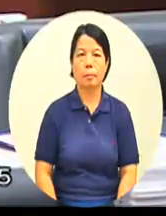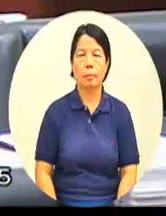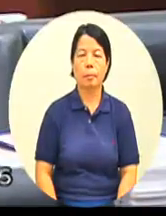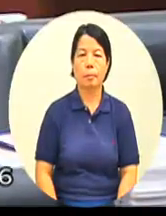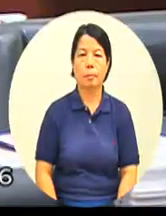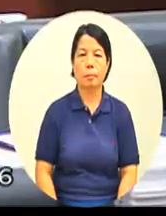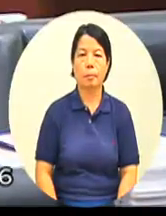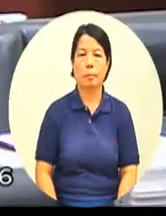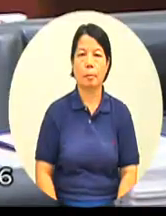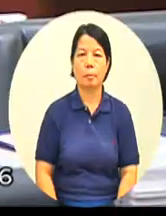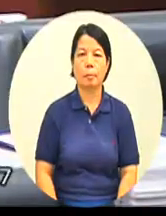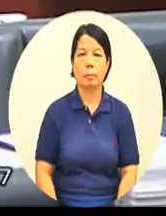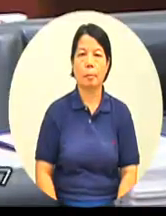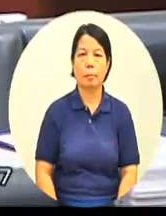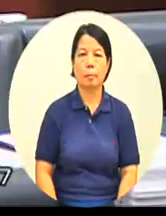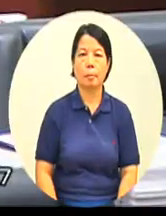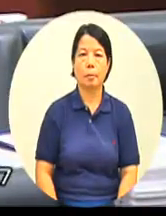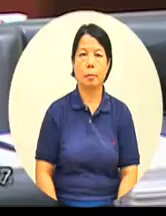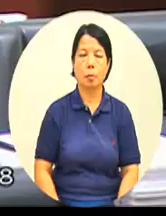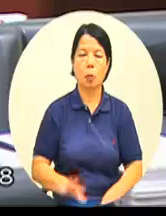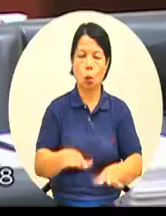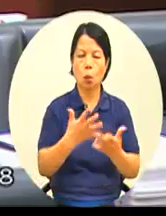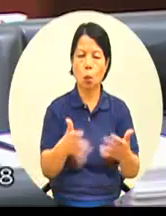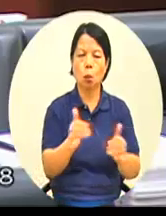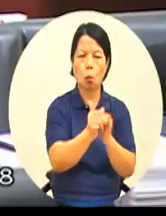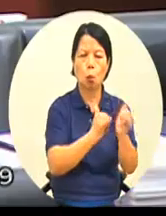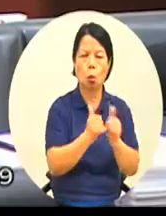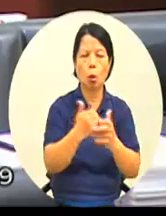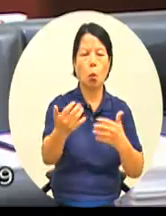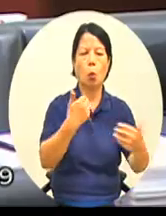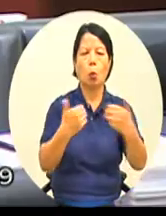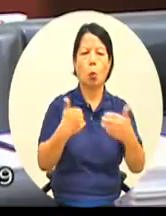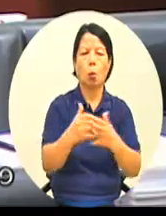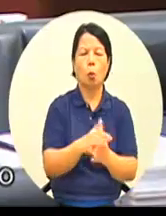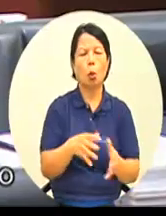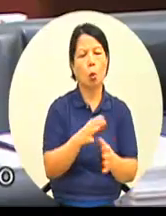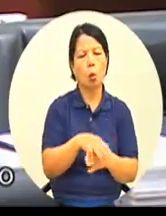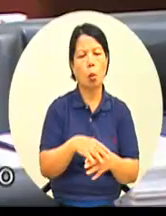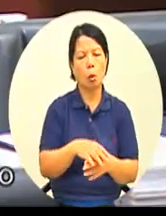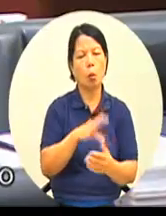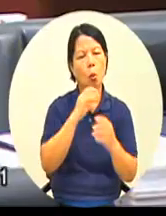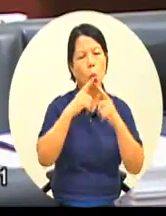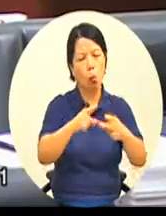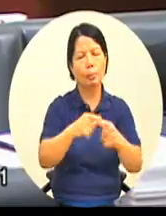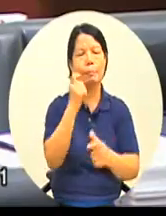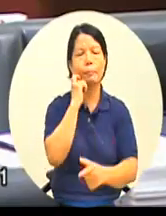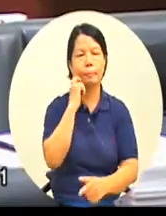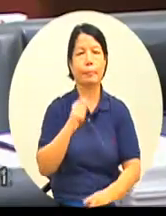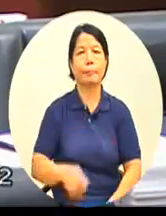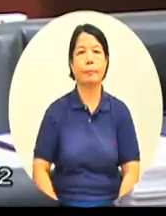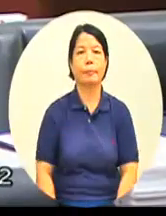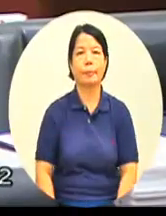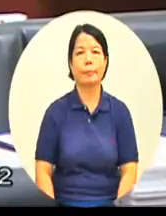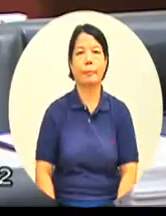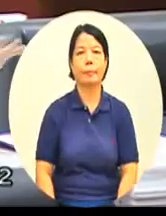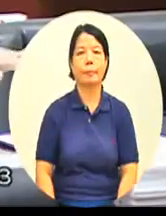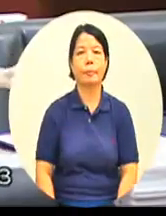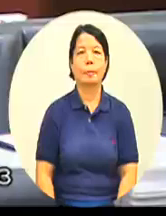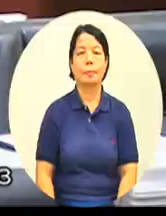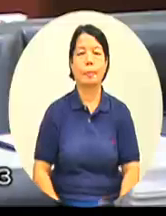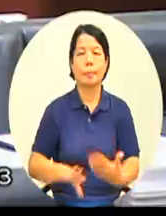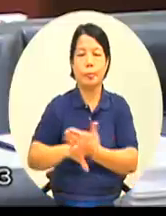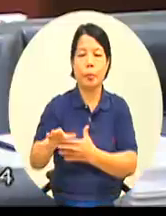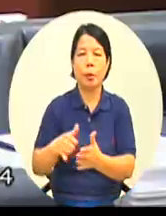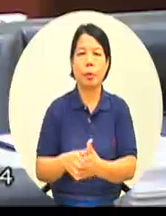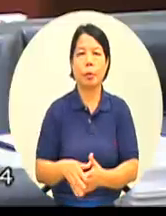好不好？因为我们 有 对很多居民一直在问，我们都不晓得怎么跟他交代， 有。 好不好？ 是 啊，你能够把其他的附